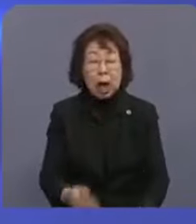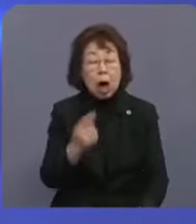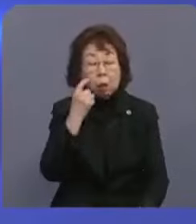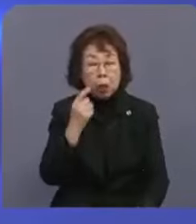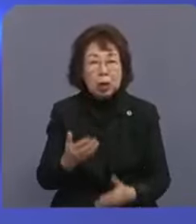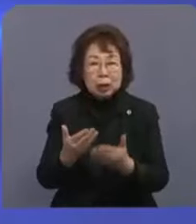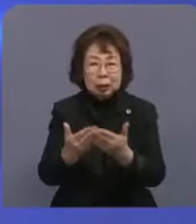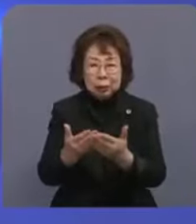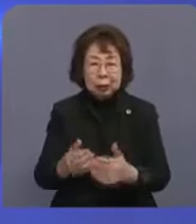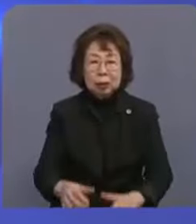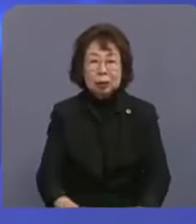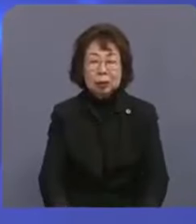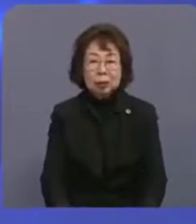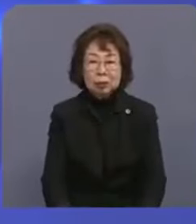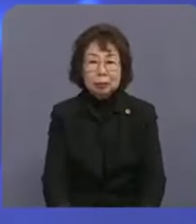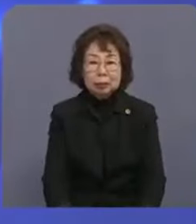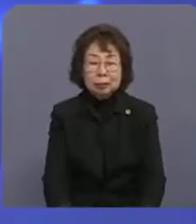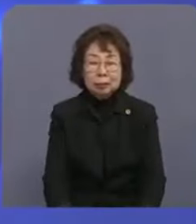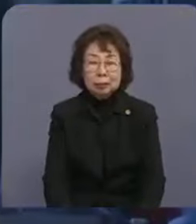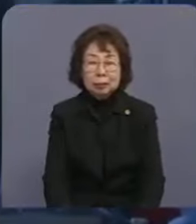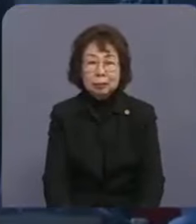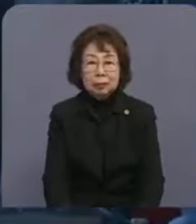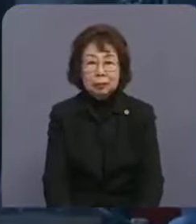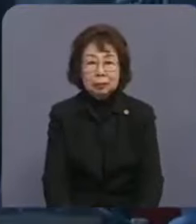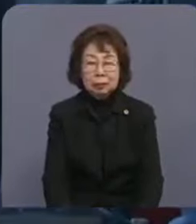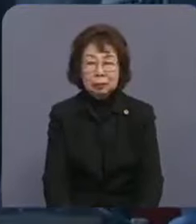기자가 심층 취재했습니다.